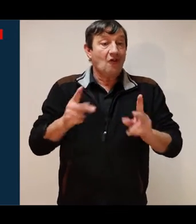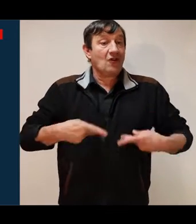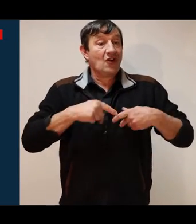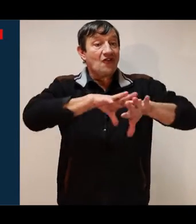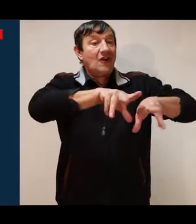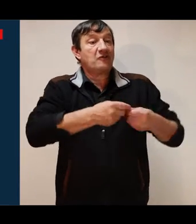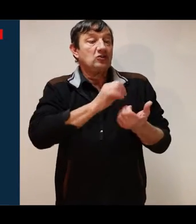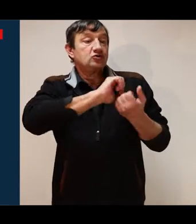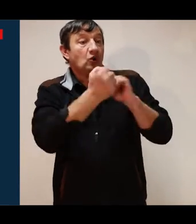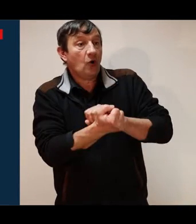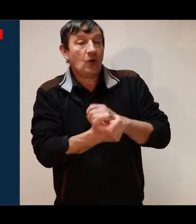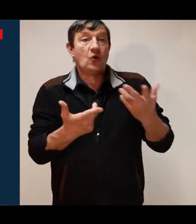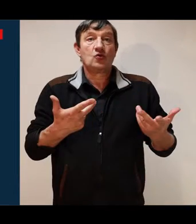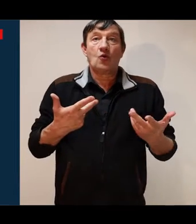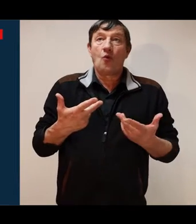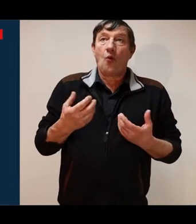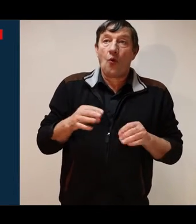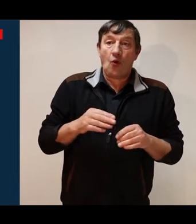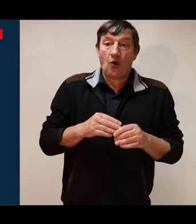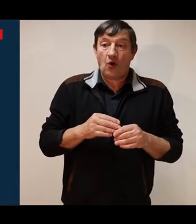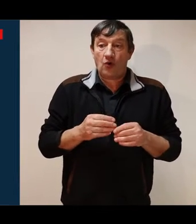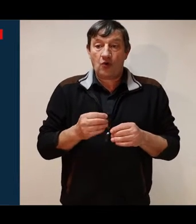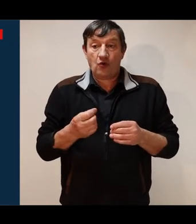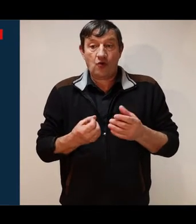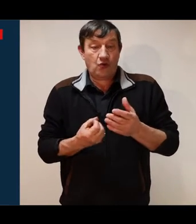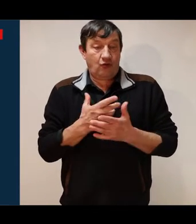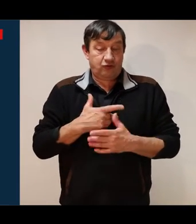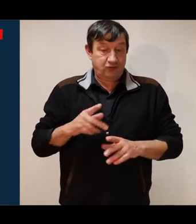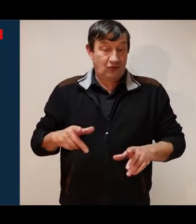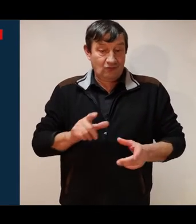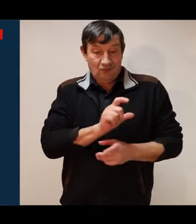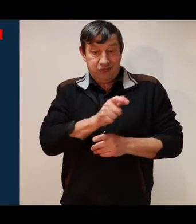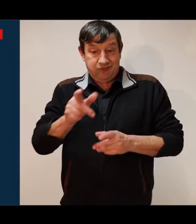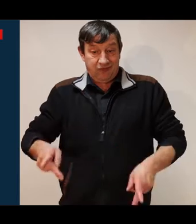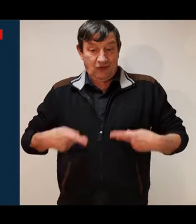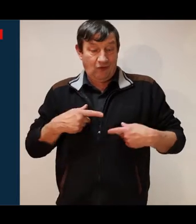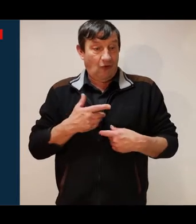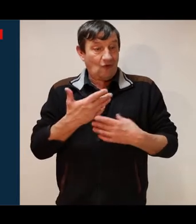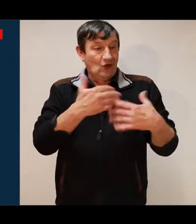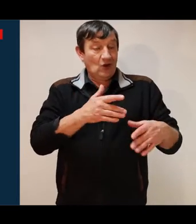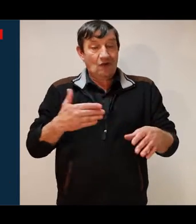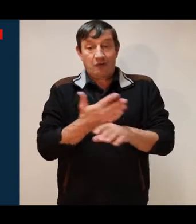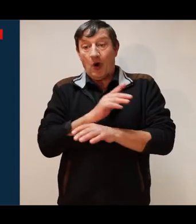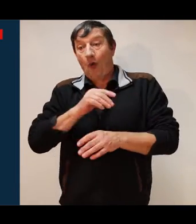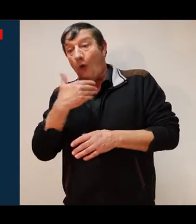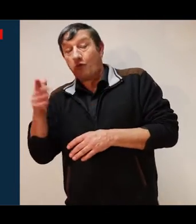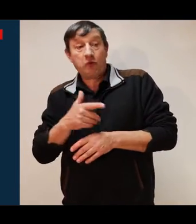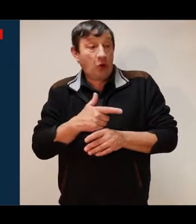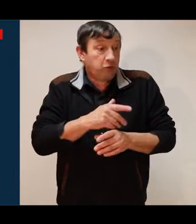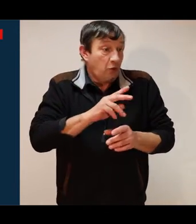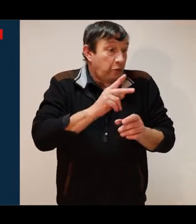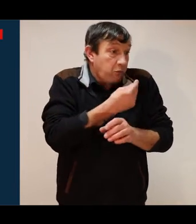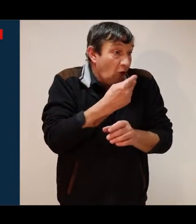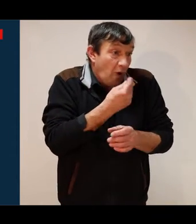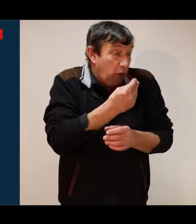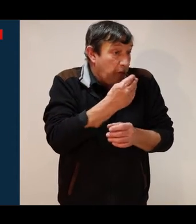vie familiale, par exemple. Je suis rentrée dans un nouveau cycle de vie et je me dis qu'il faut que je passe à autre chose. Pas forcément que ce n'était pas bien avant ou